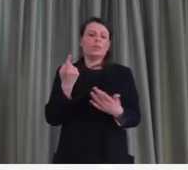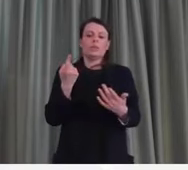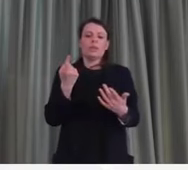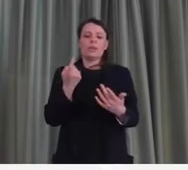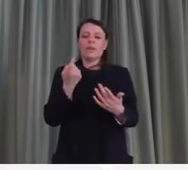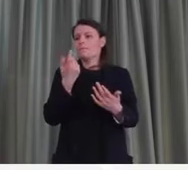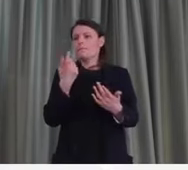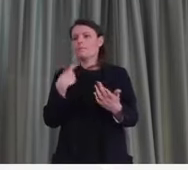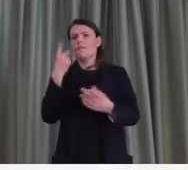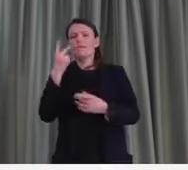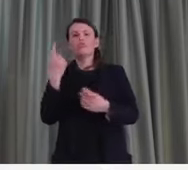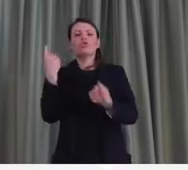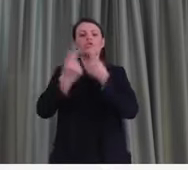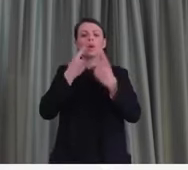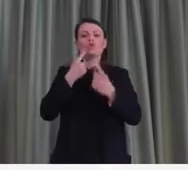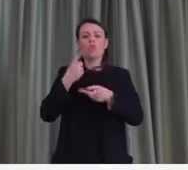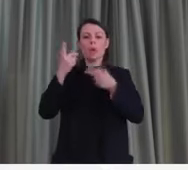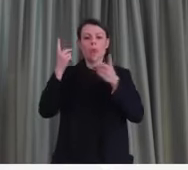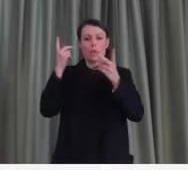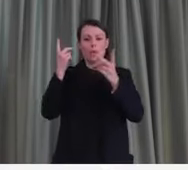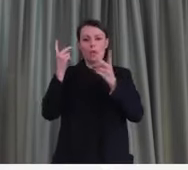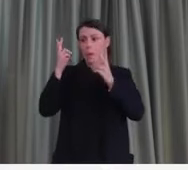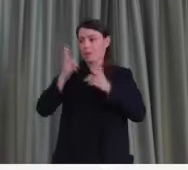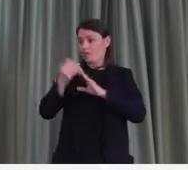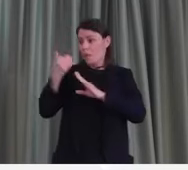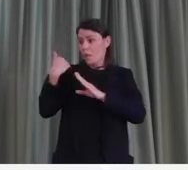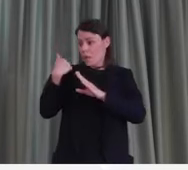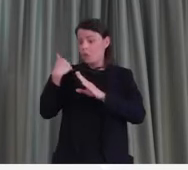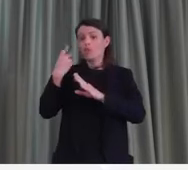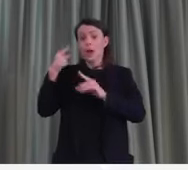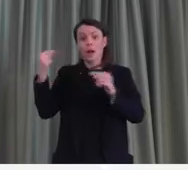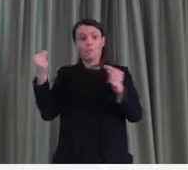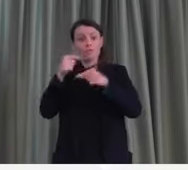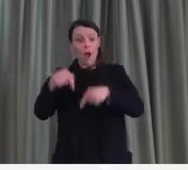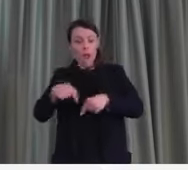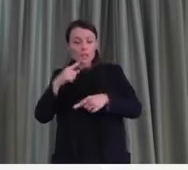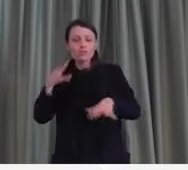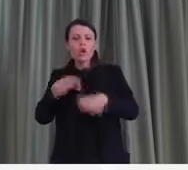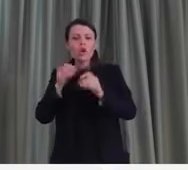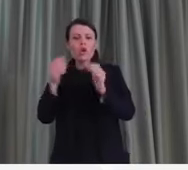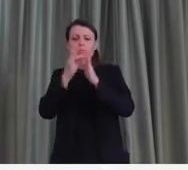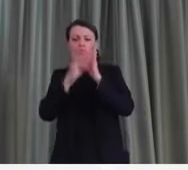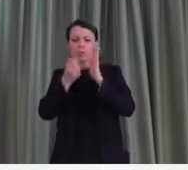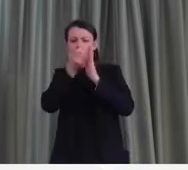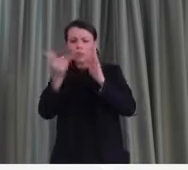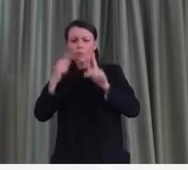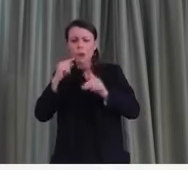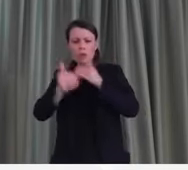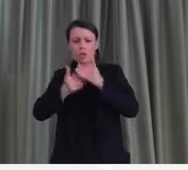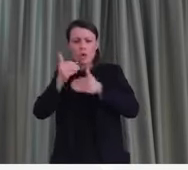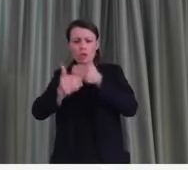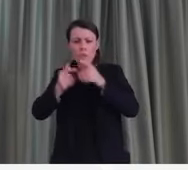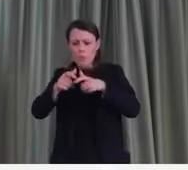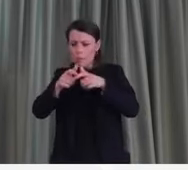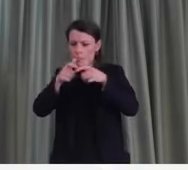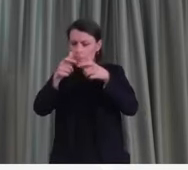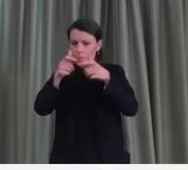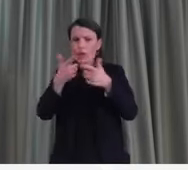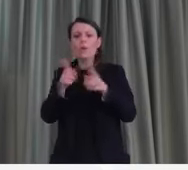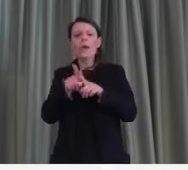ovvero che finalmente i dati stanno migliorando per quanto riguarda i ricoveri per quanto